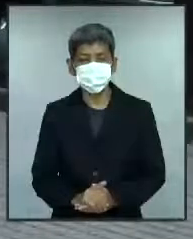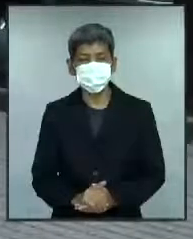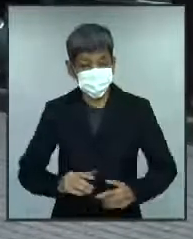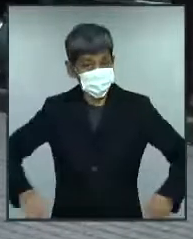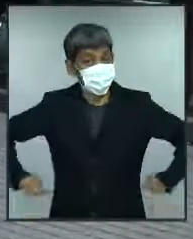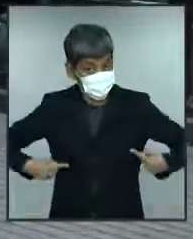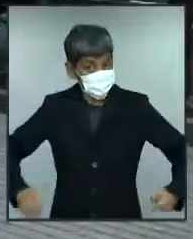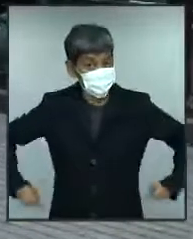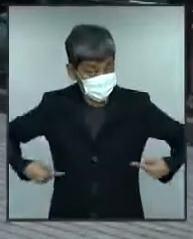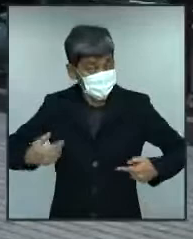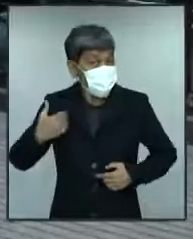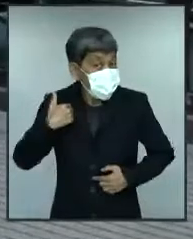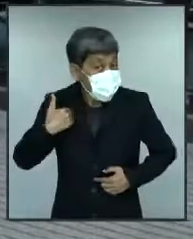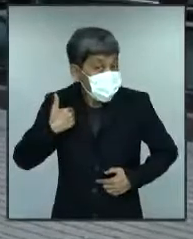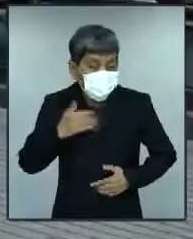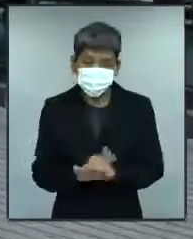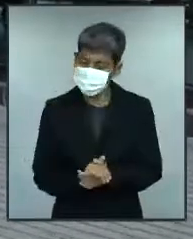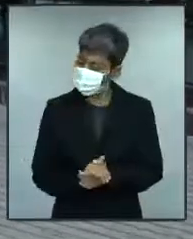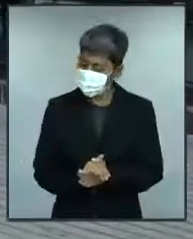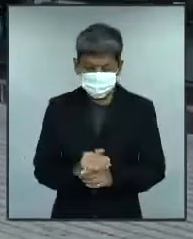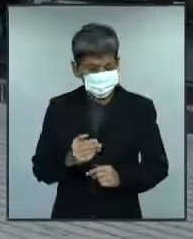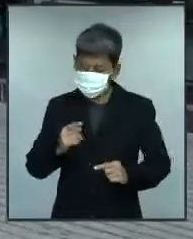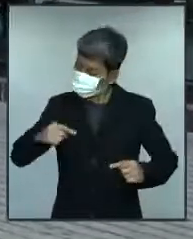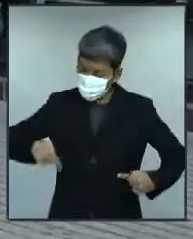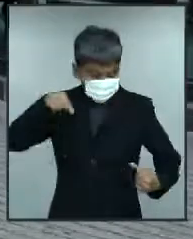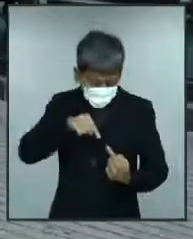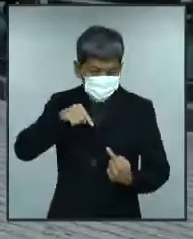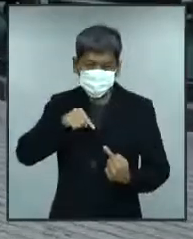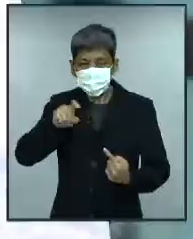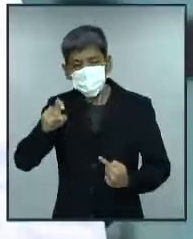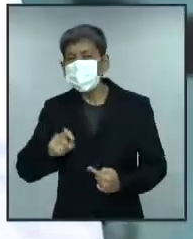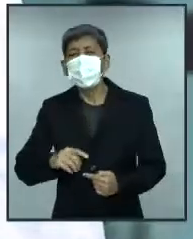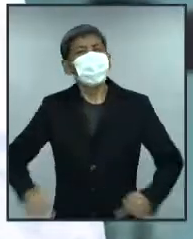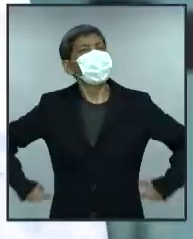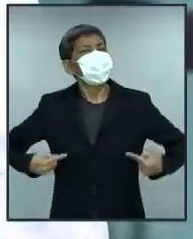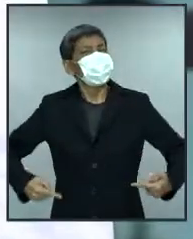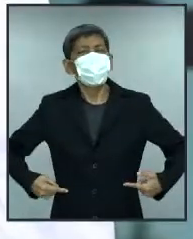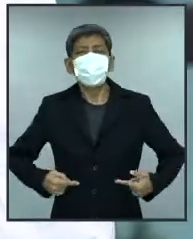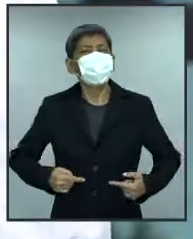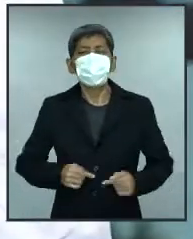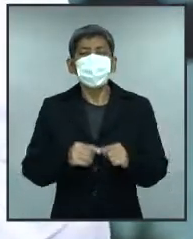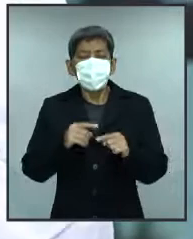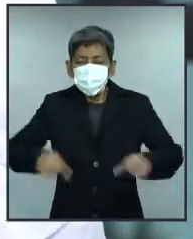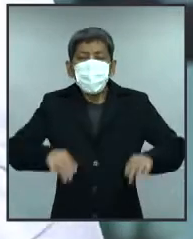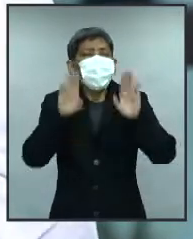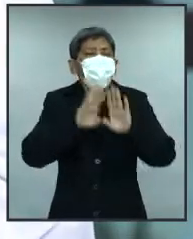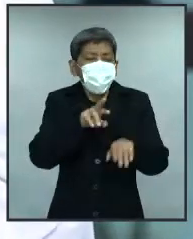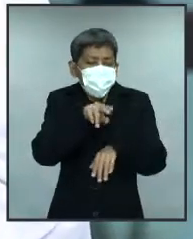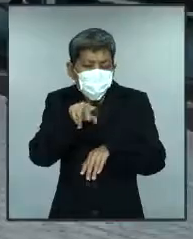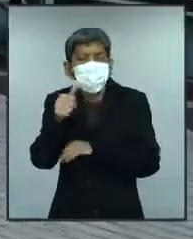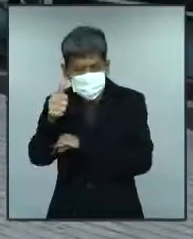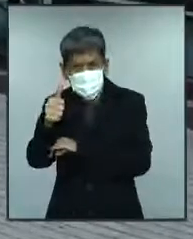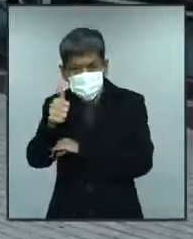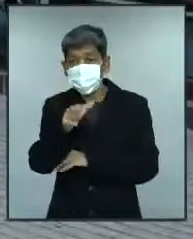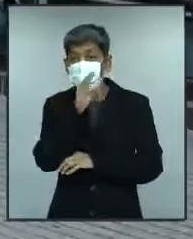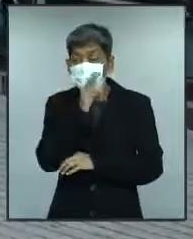ในส่วนของตัวรถเข็นเองเนี่ยมันฟิกหรือเปล่าเพราะจะต้องเป็นรุ่นนี้เท่านั้นหรือว่ามันเอาไปติดตั้งในรุ่นอื่นได้ด้วย รุ่นอย่าเรียกรุ่นดีกว่าเรียกหน้าตาคล้ายๆอย่างน ี้หน้าตา